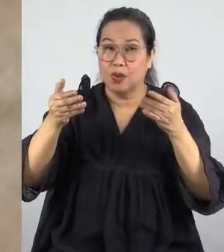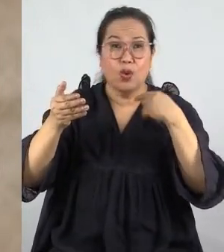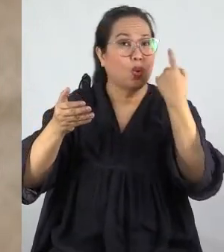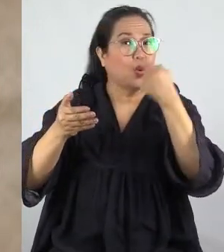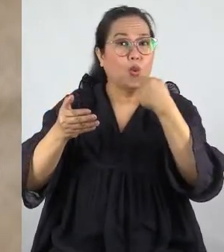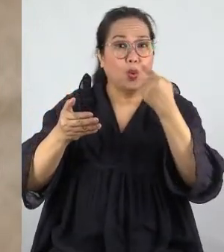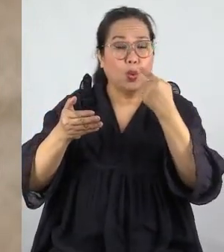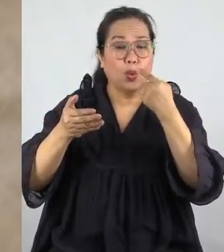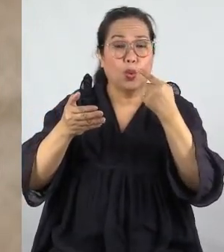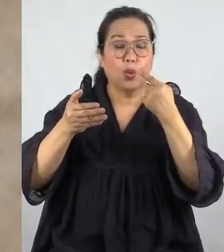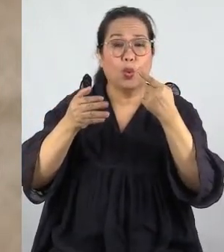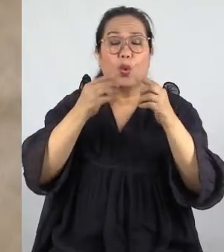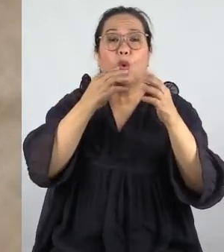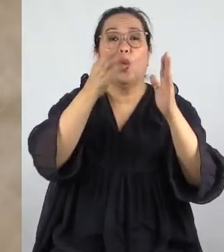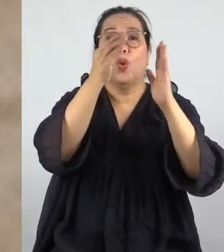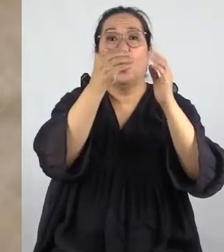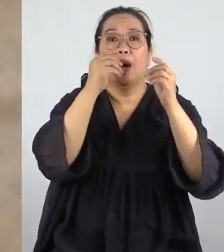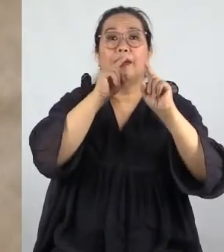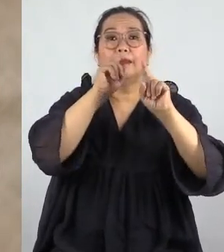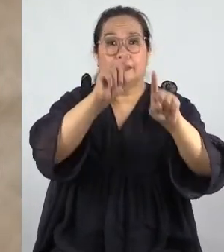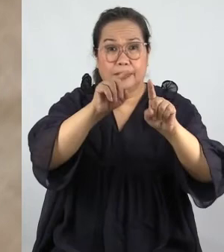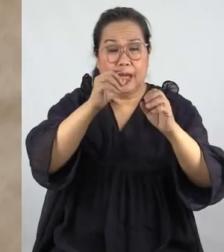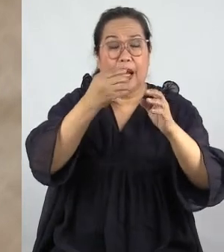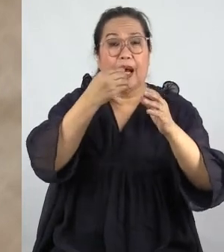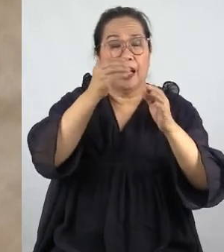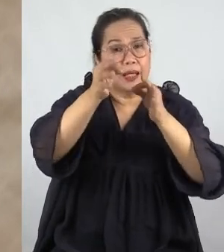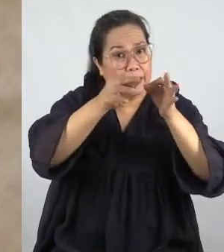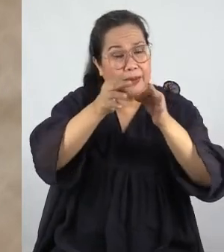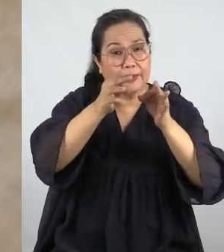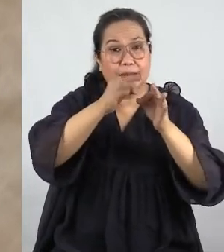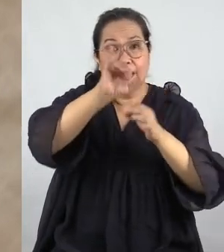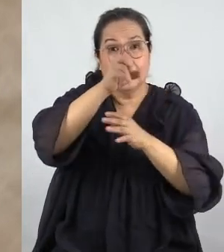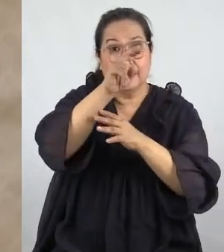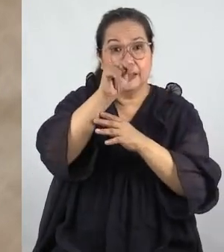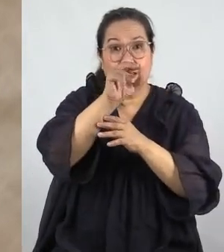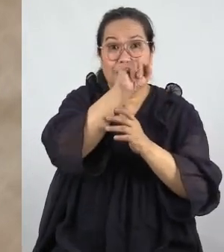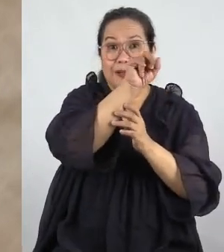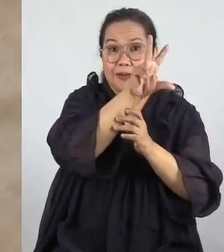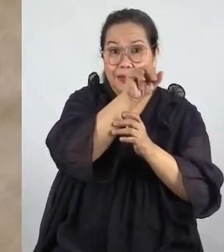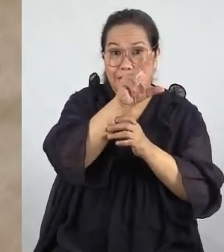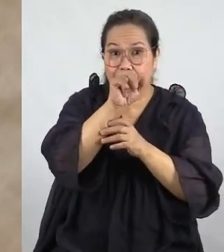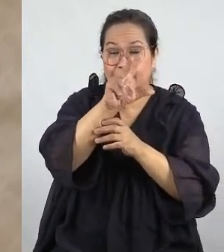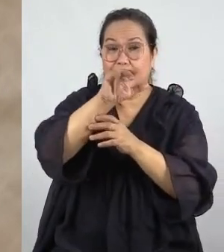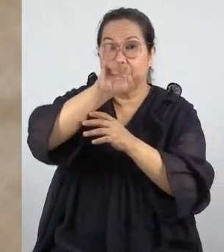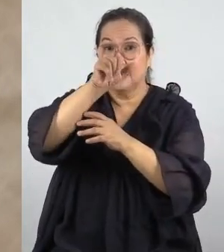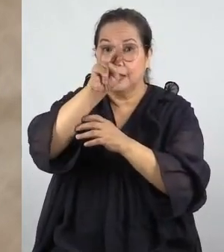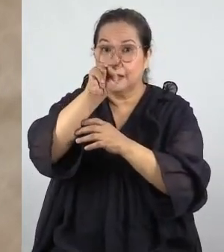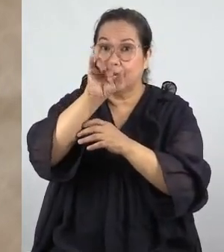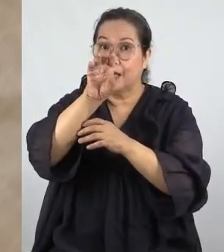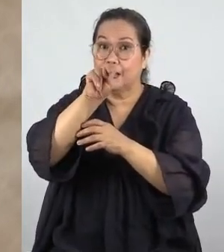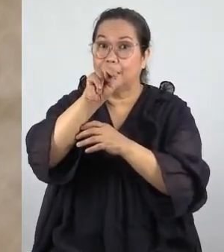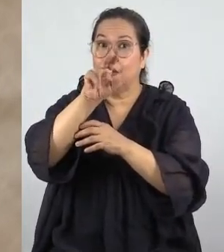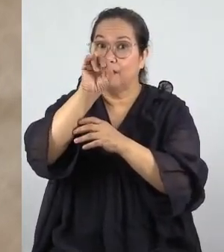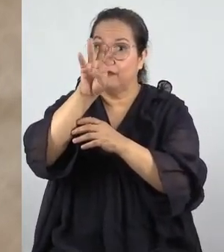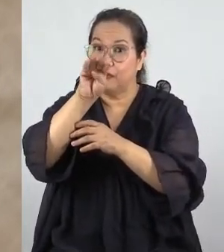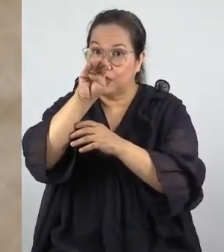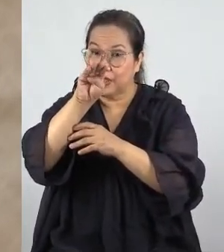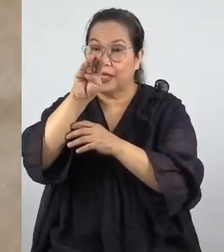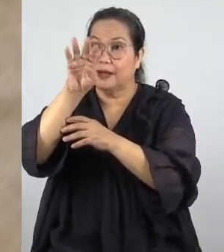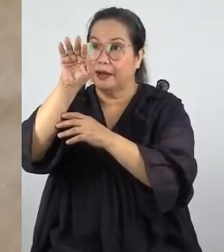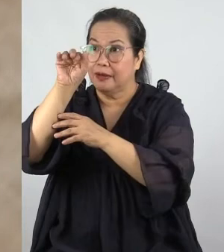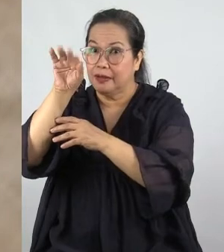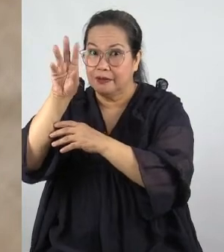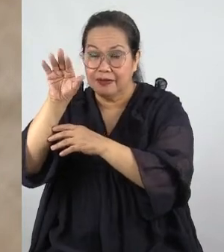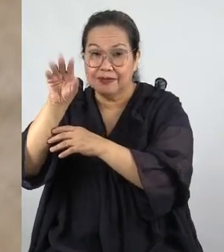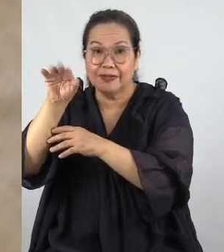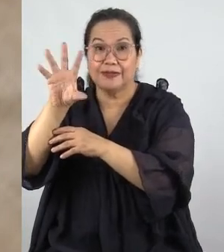lahat ng tagubilin niya sa kanila, nag-uumpisa sa John chapter 13, John chapter 14, John chapter 15, lahat